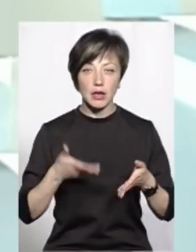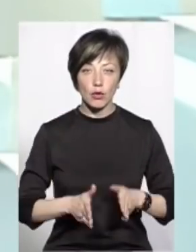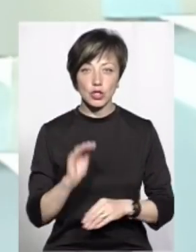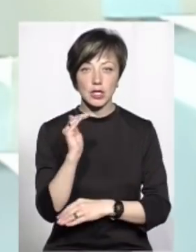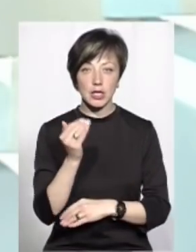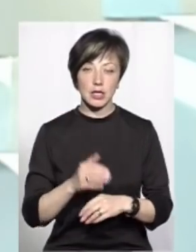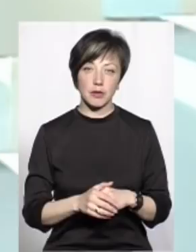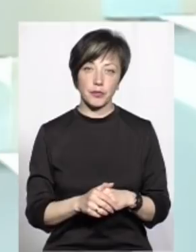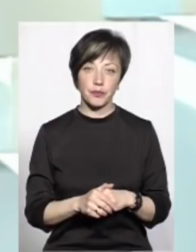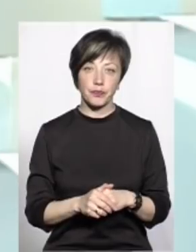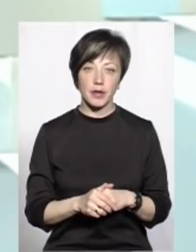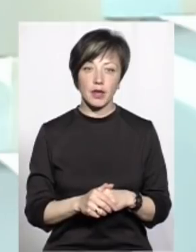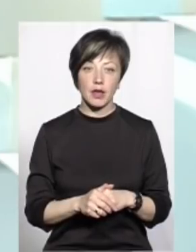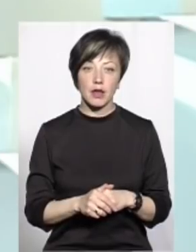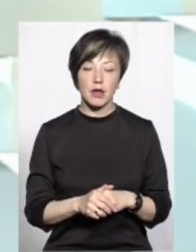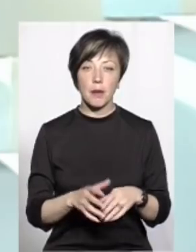дитини,